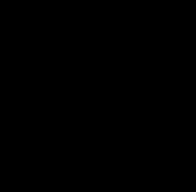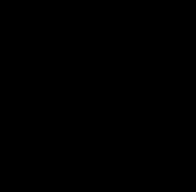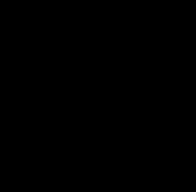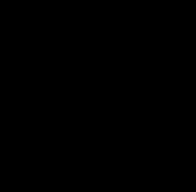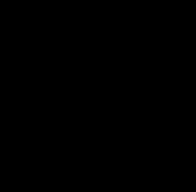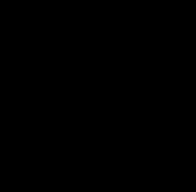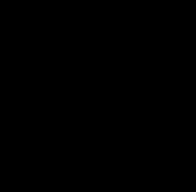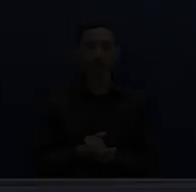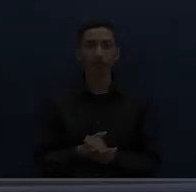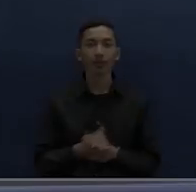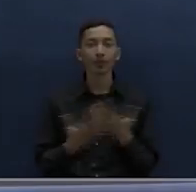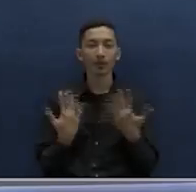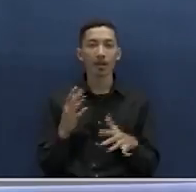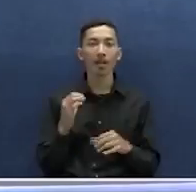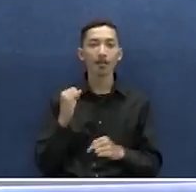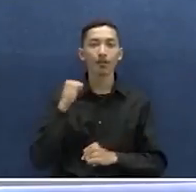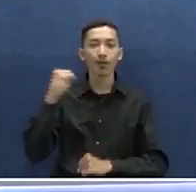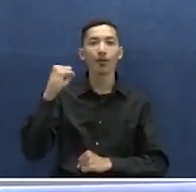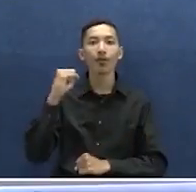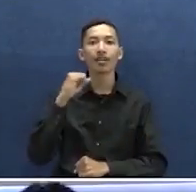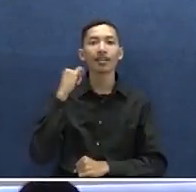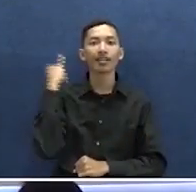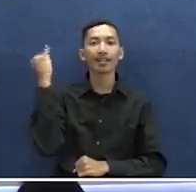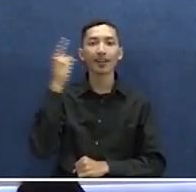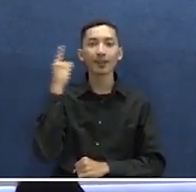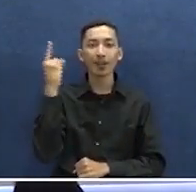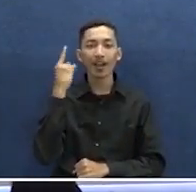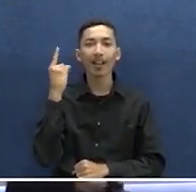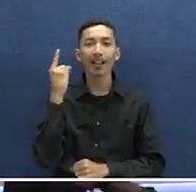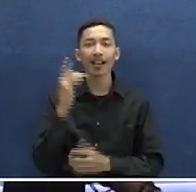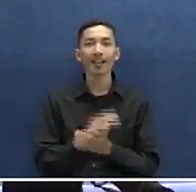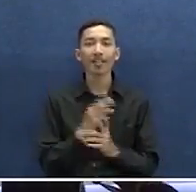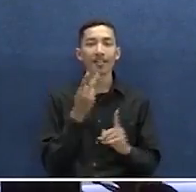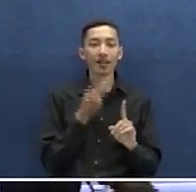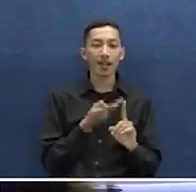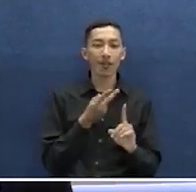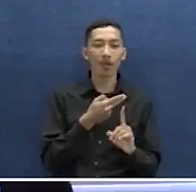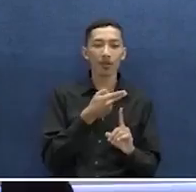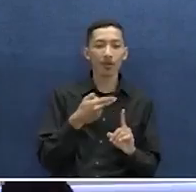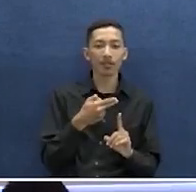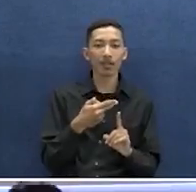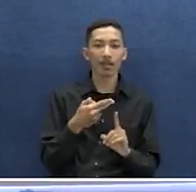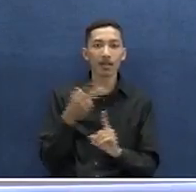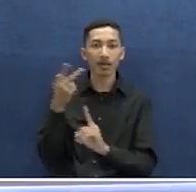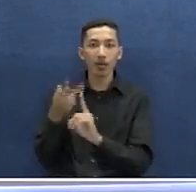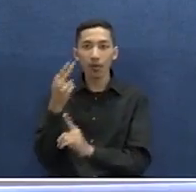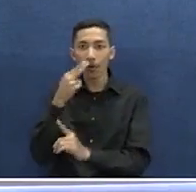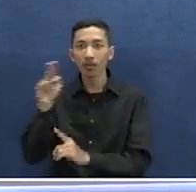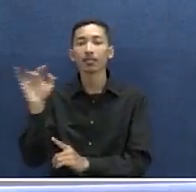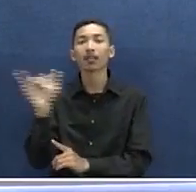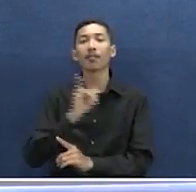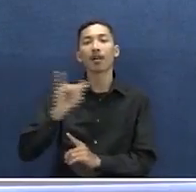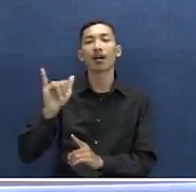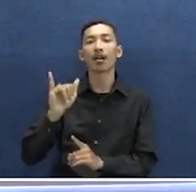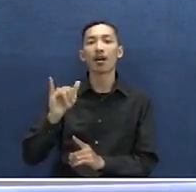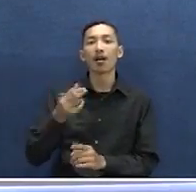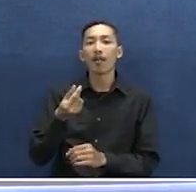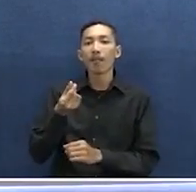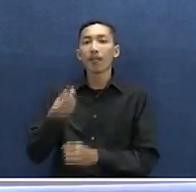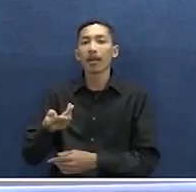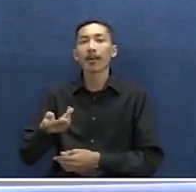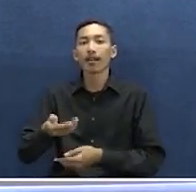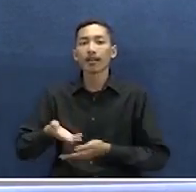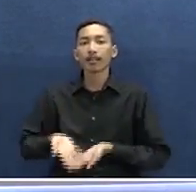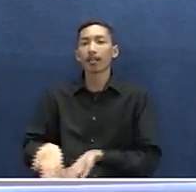Hai dan tetep dakwah yang sama yang saya bawa Kenapa harus bayar seikhlasnya karena ini yang diajarkan Agama kami